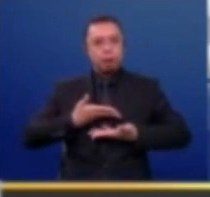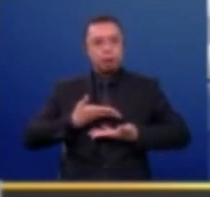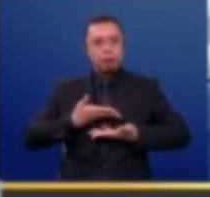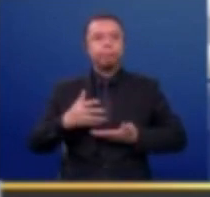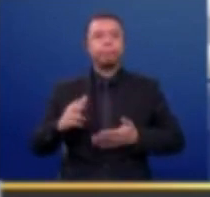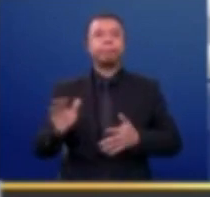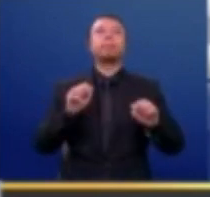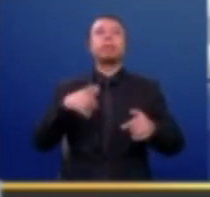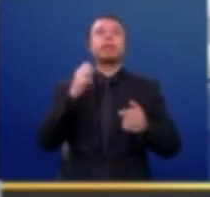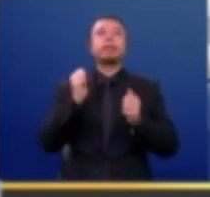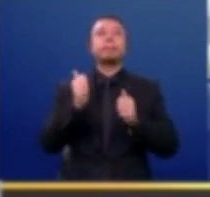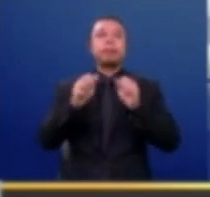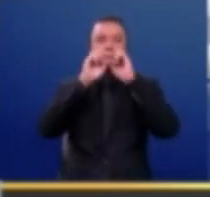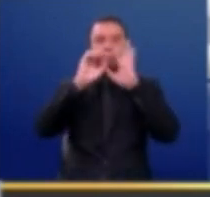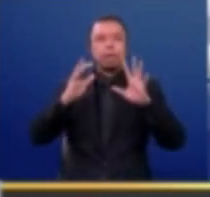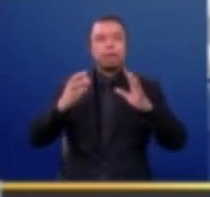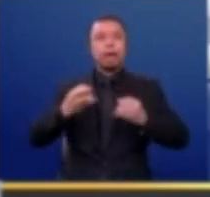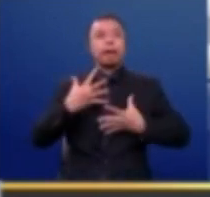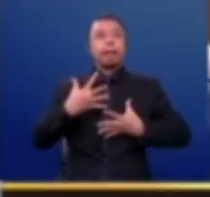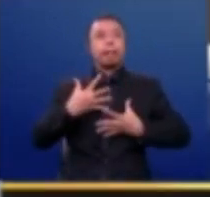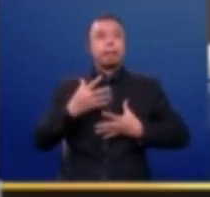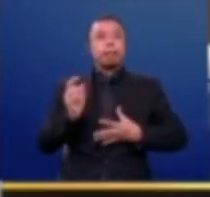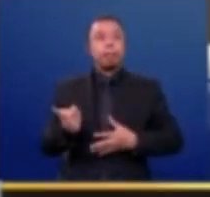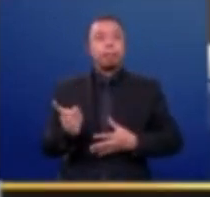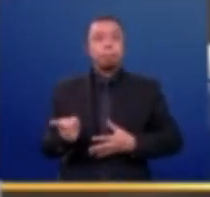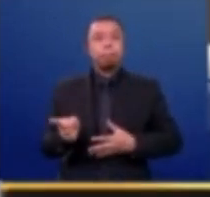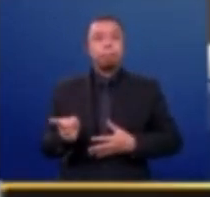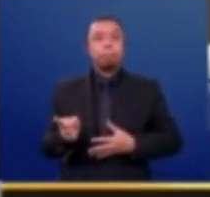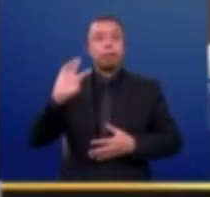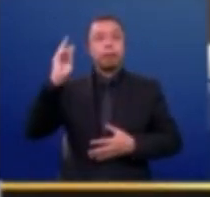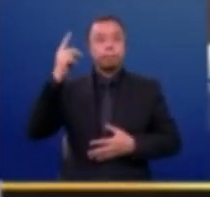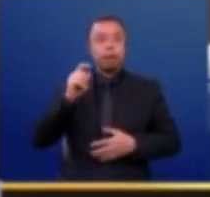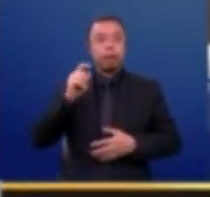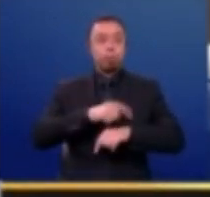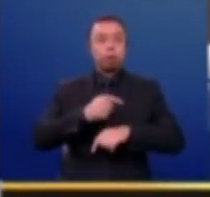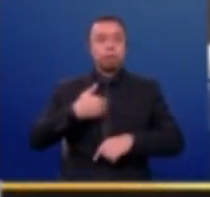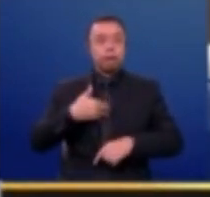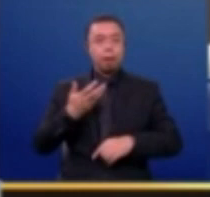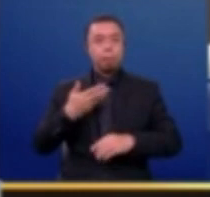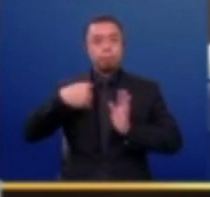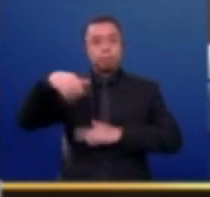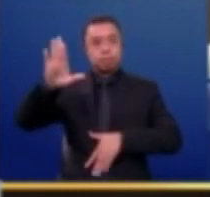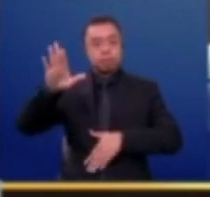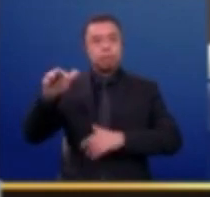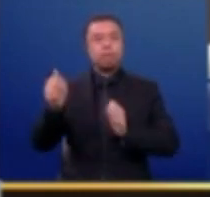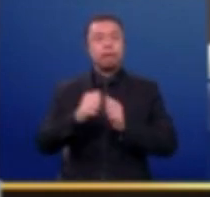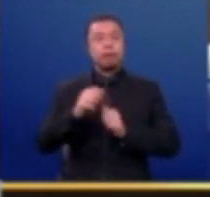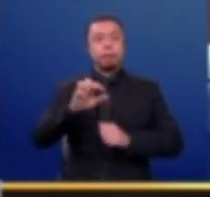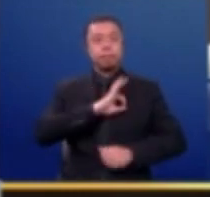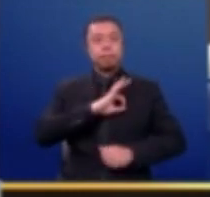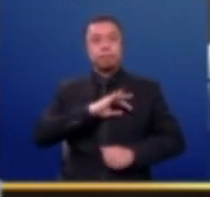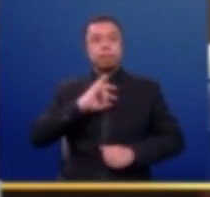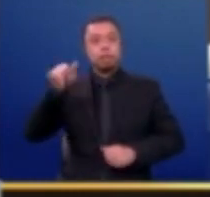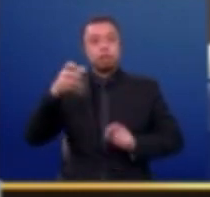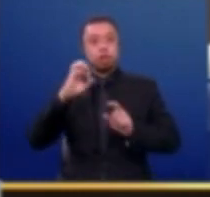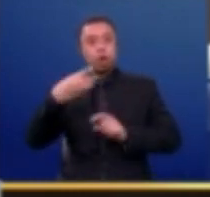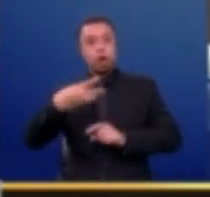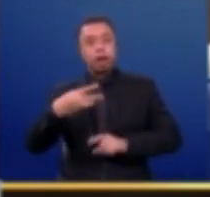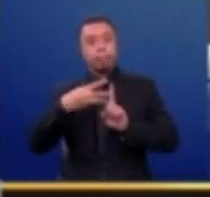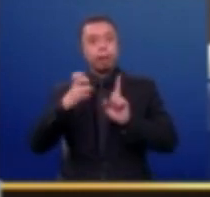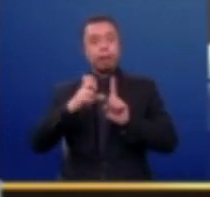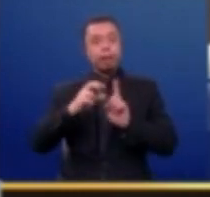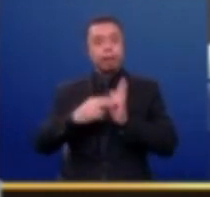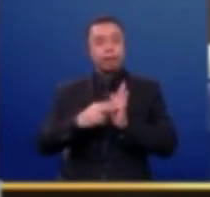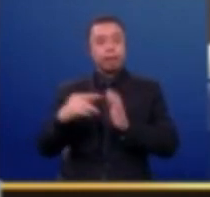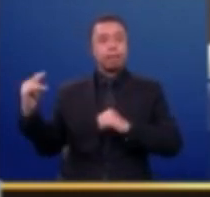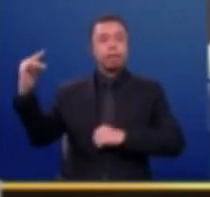Ini sebenarnya berita yang sangat mengejutkan sekali ya Iqbal ya. Kemarin itu pada saat saya mau berangkat bersama Presiden Joe Biden di Air Force One, saya